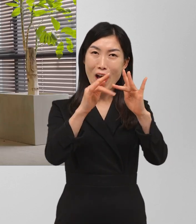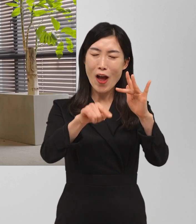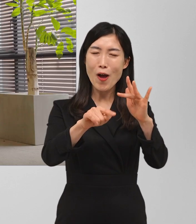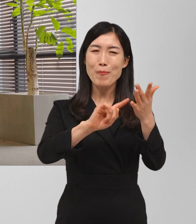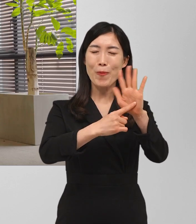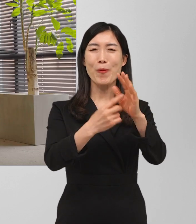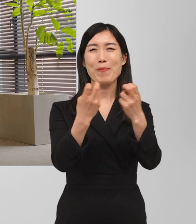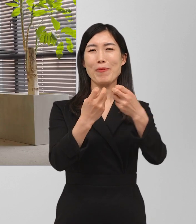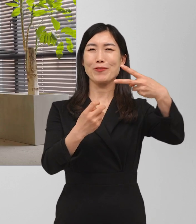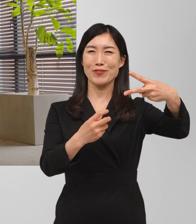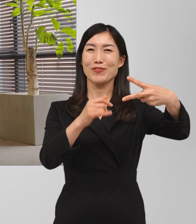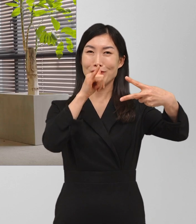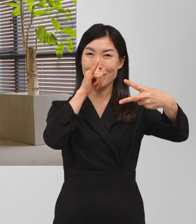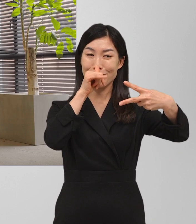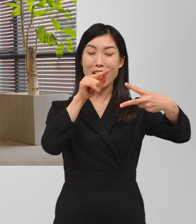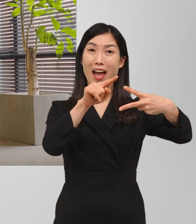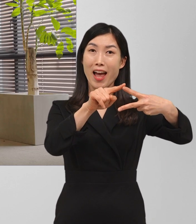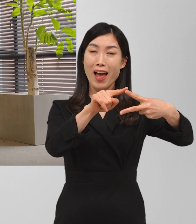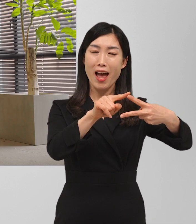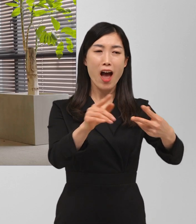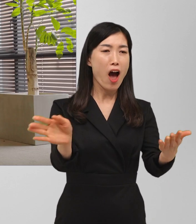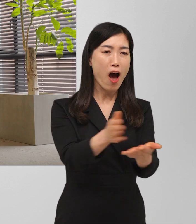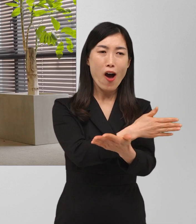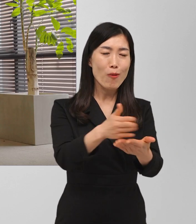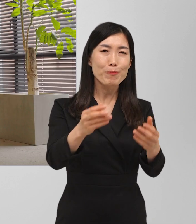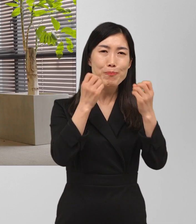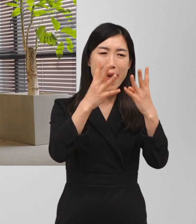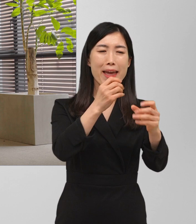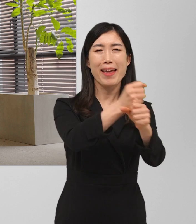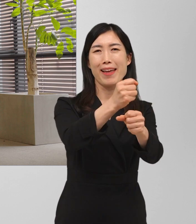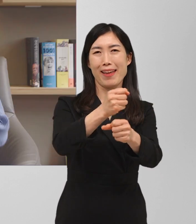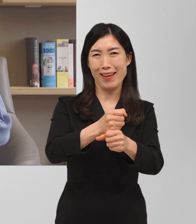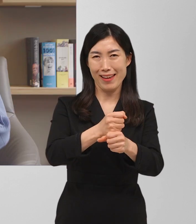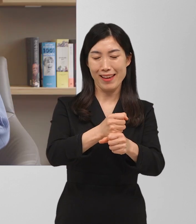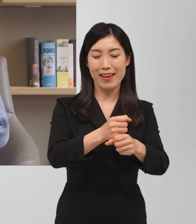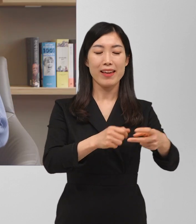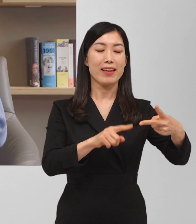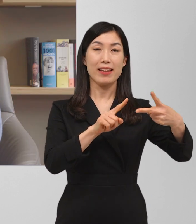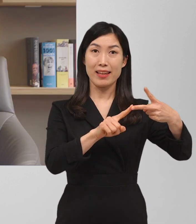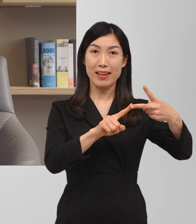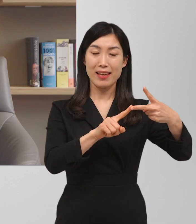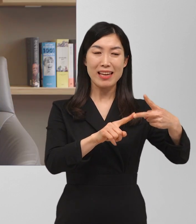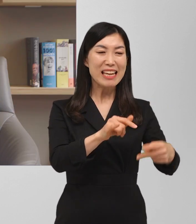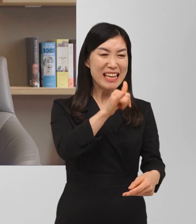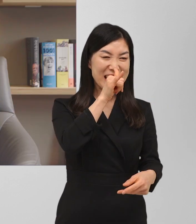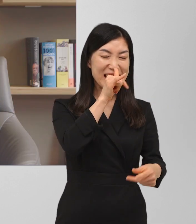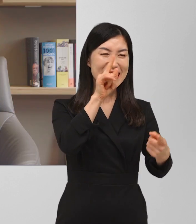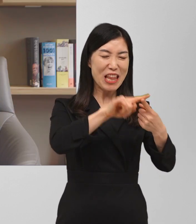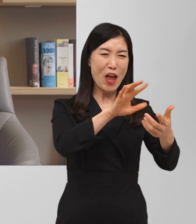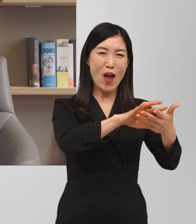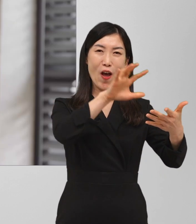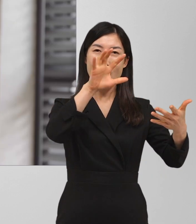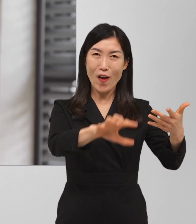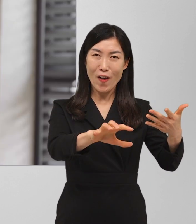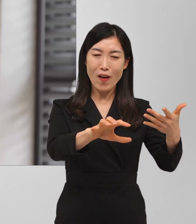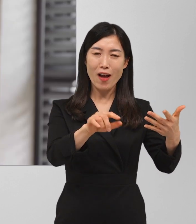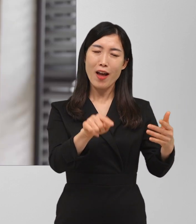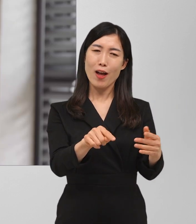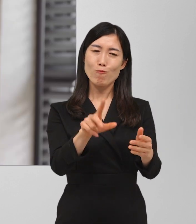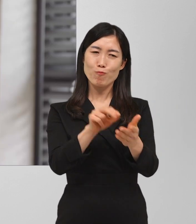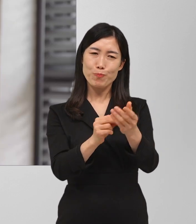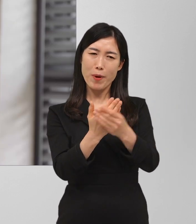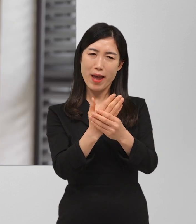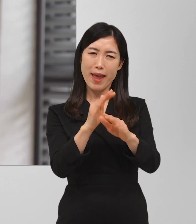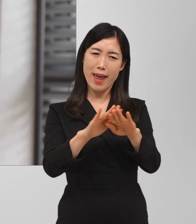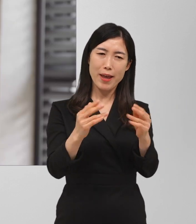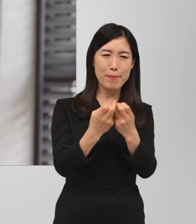있습니다. 첫 번째는 없는 것을 만들어내는 디지털 트윈이 있고요. 있는 것들을 그대로 복제를 한 다음에 문제 해결을